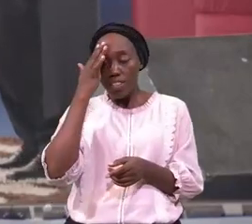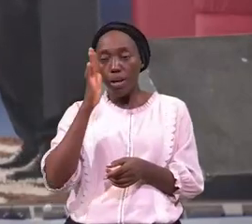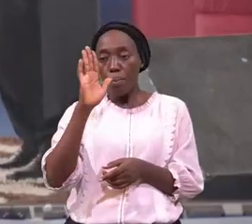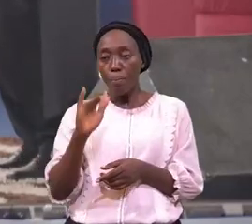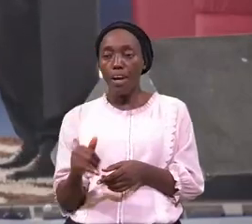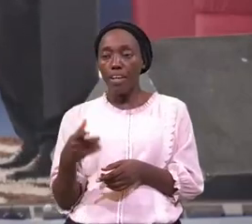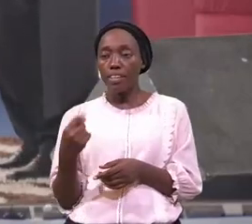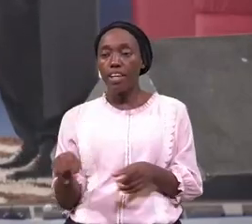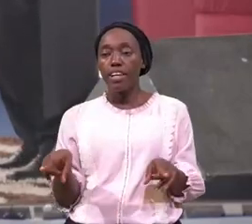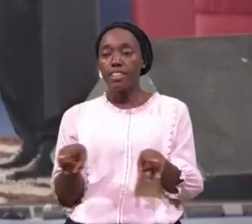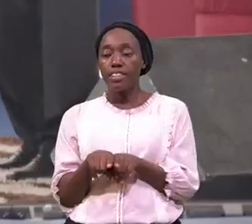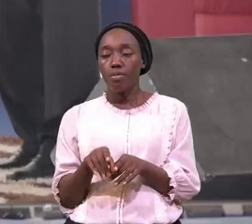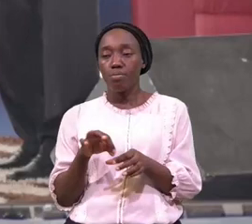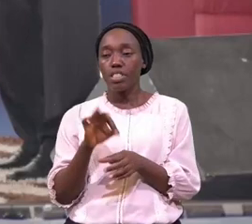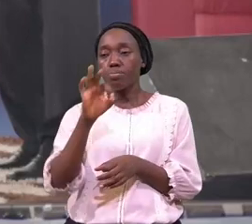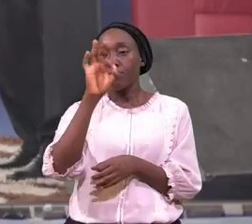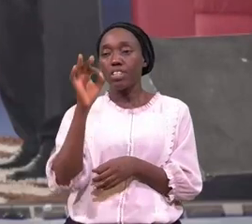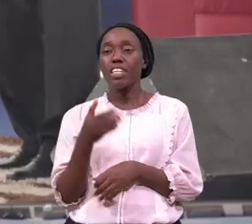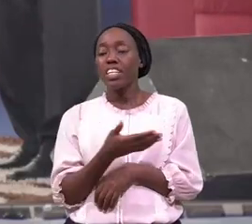de connaissance selon le même Esprit.